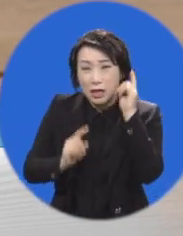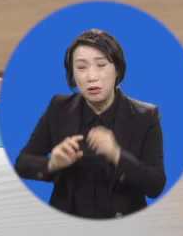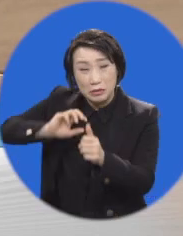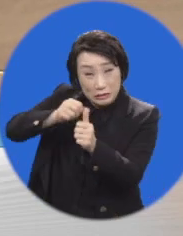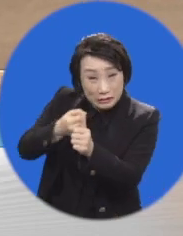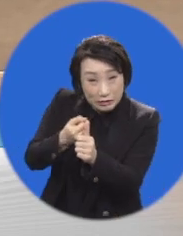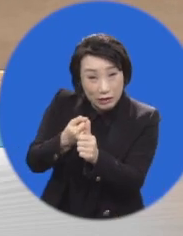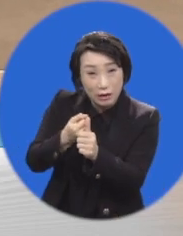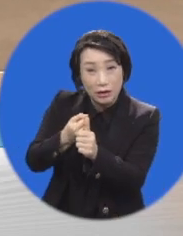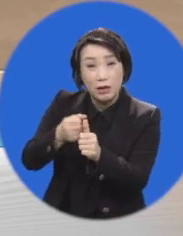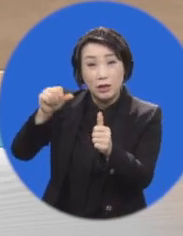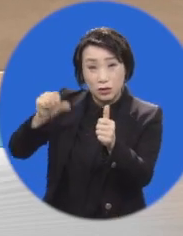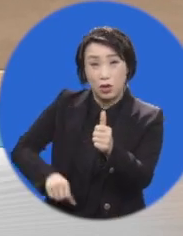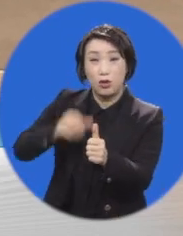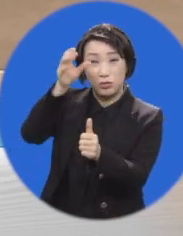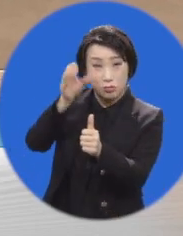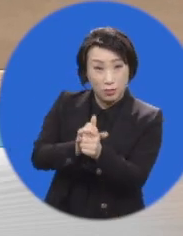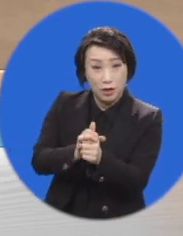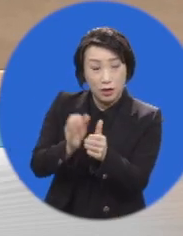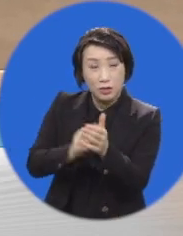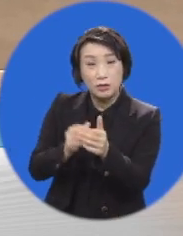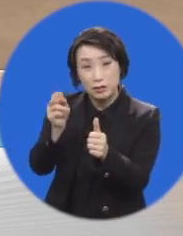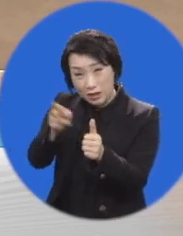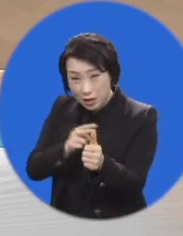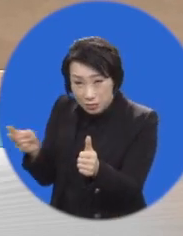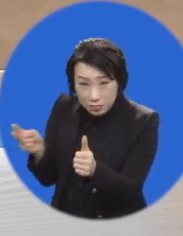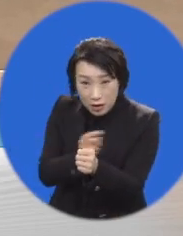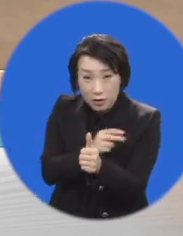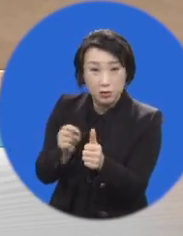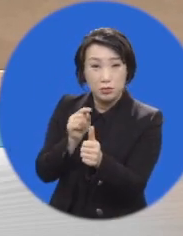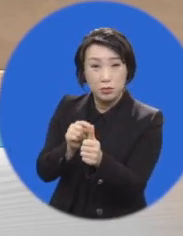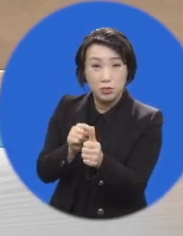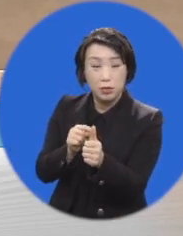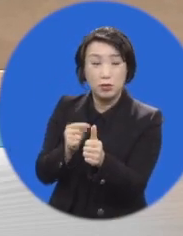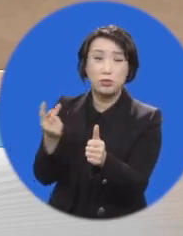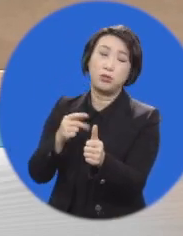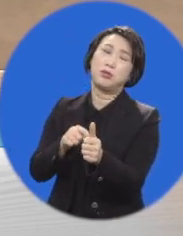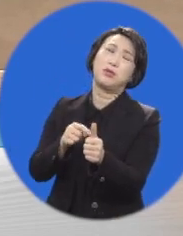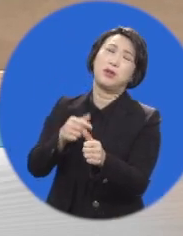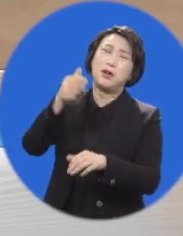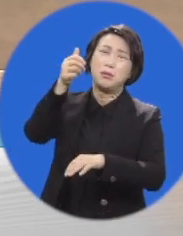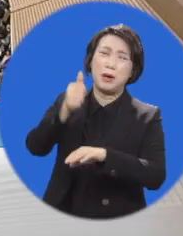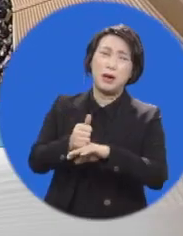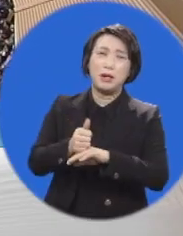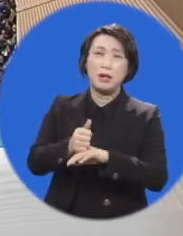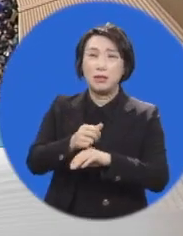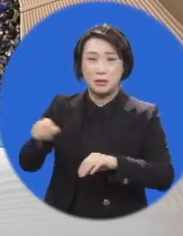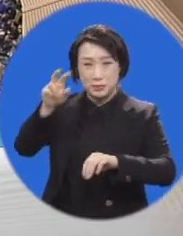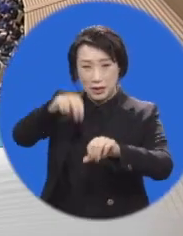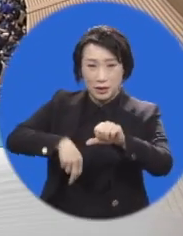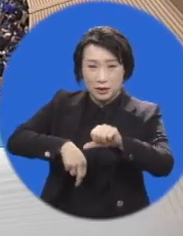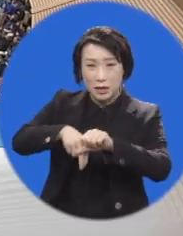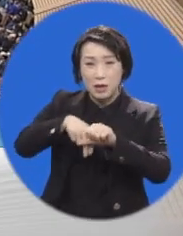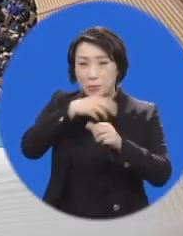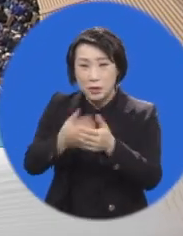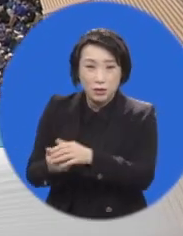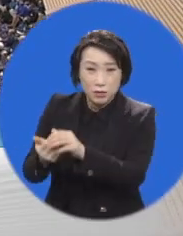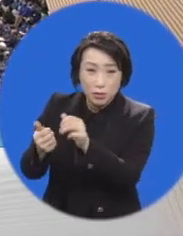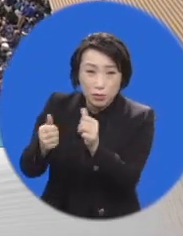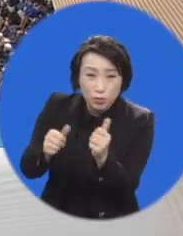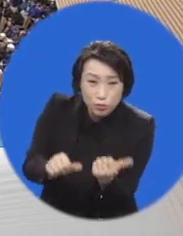징계받고 저주받고 채찍에 받고 그리고 십자가에 달 파탈려 피